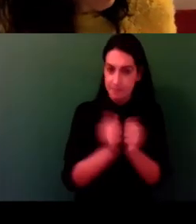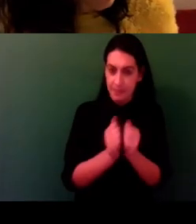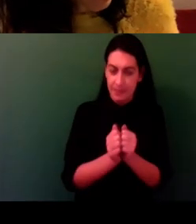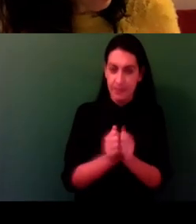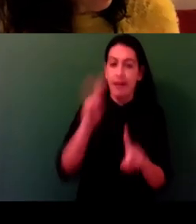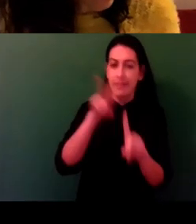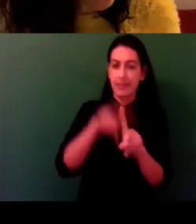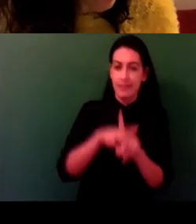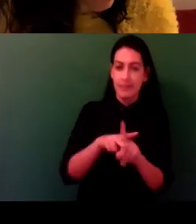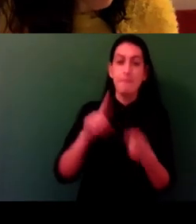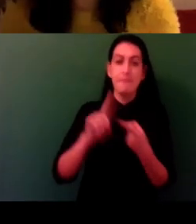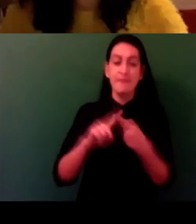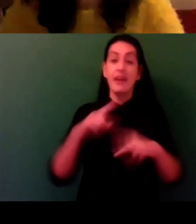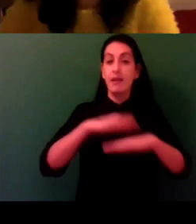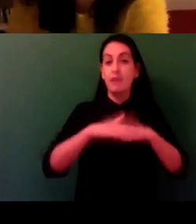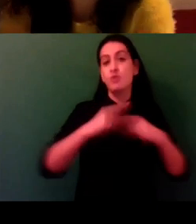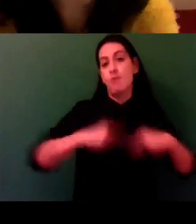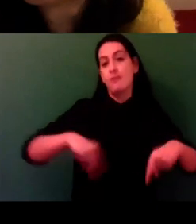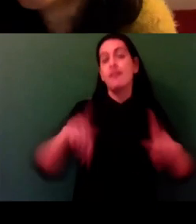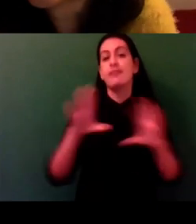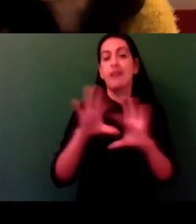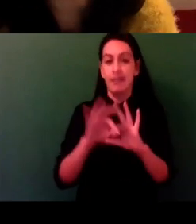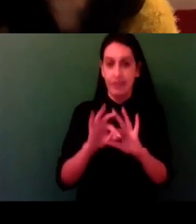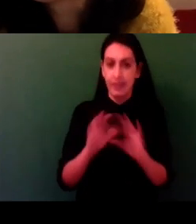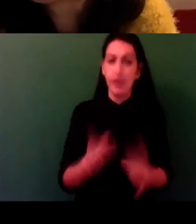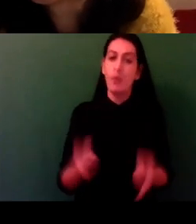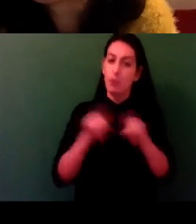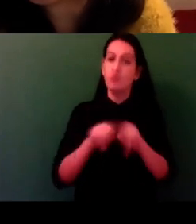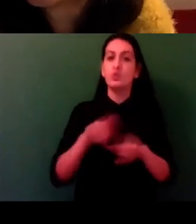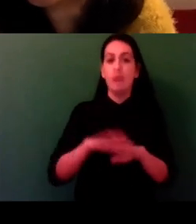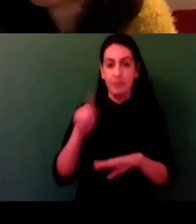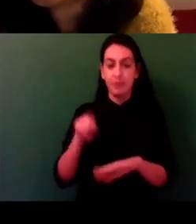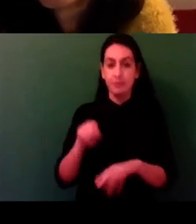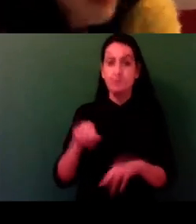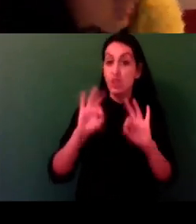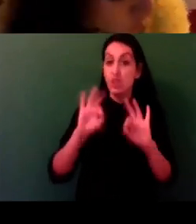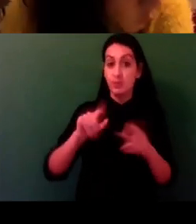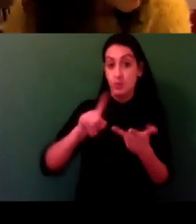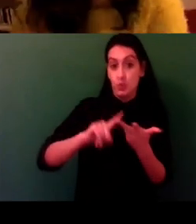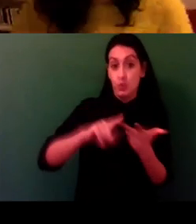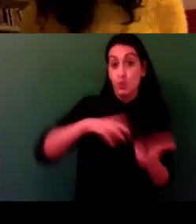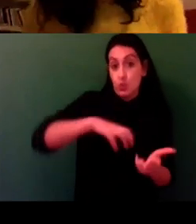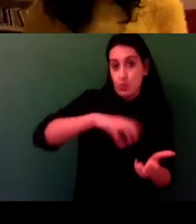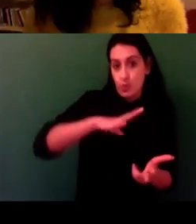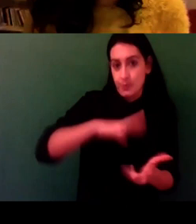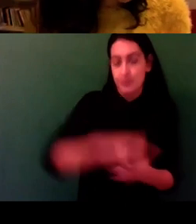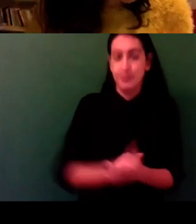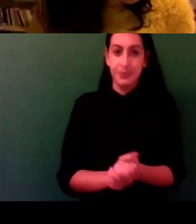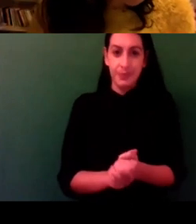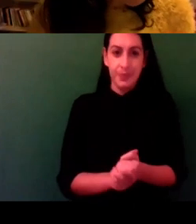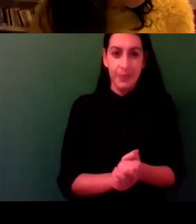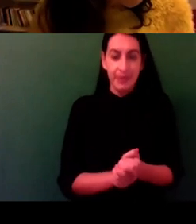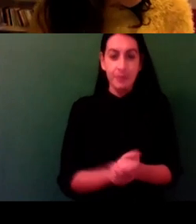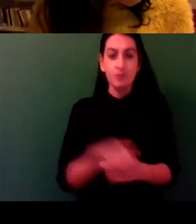üzerine bir etkinlik düzenledik ve şu an üçüncü oturumdayız. Üçüncü oturumun